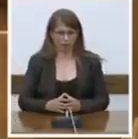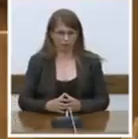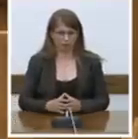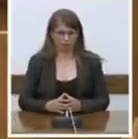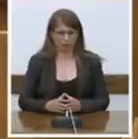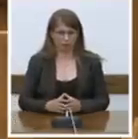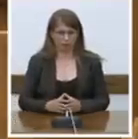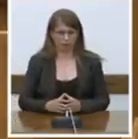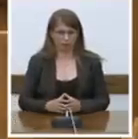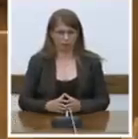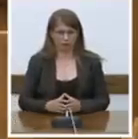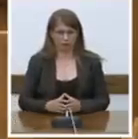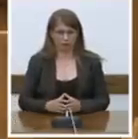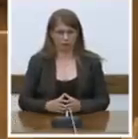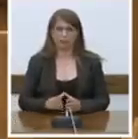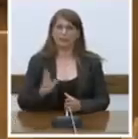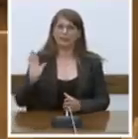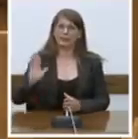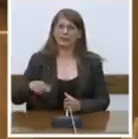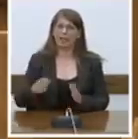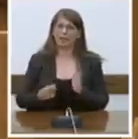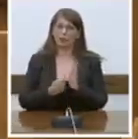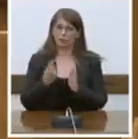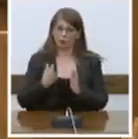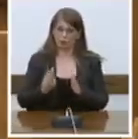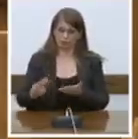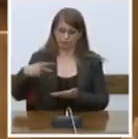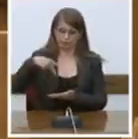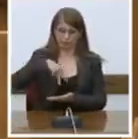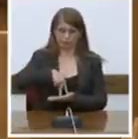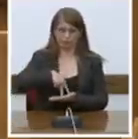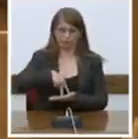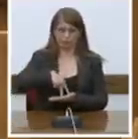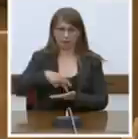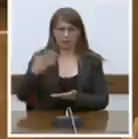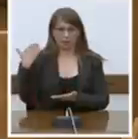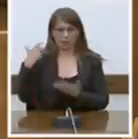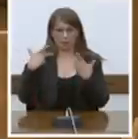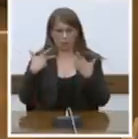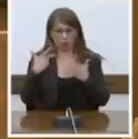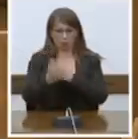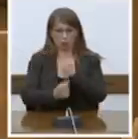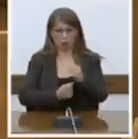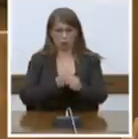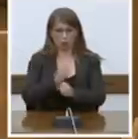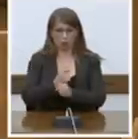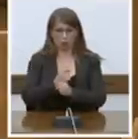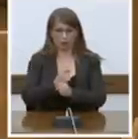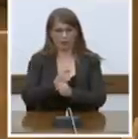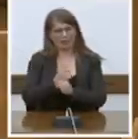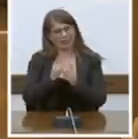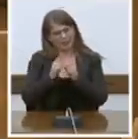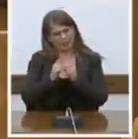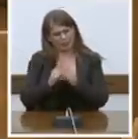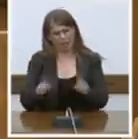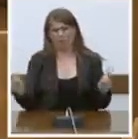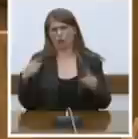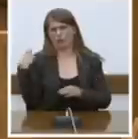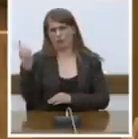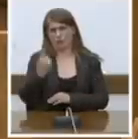την τελευταία φορά που ανέβηκα σε αυτό το βήμα, πριν από 8 χρόνια, σε εντελώς διαφορετικές